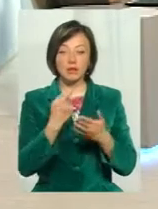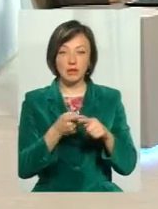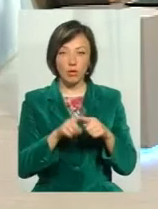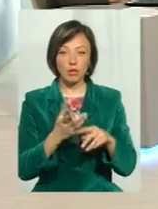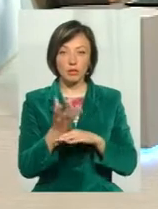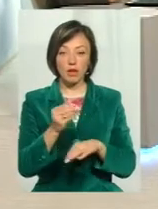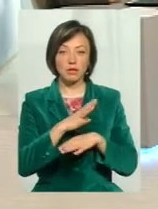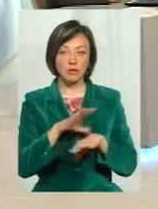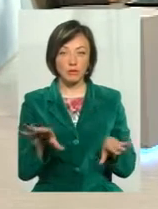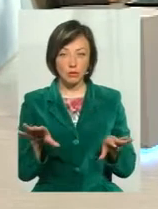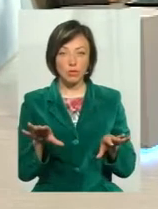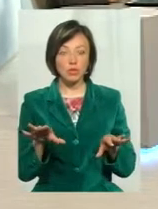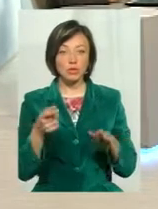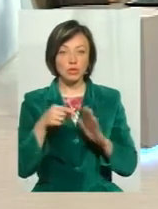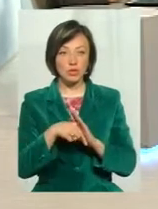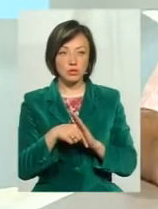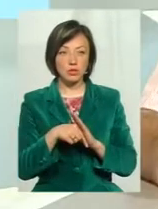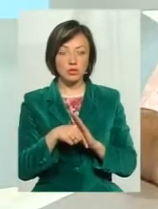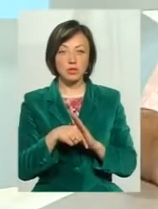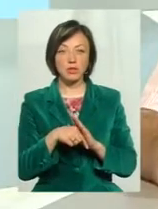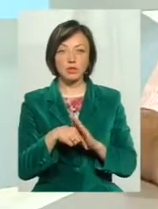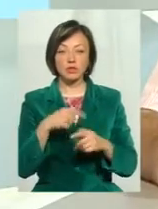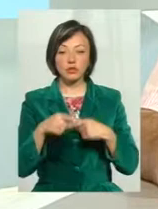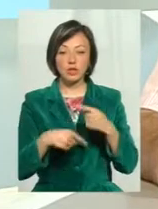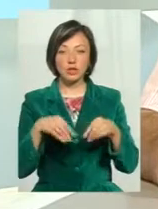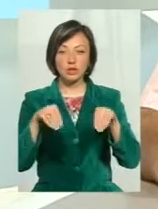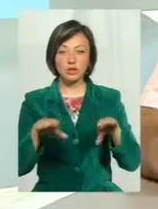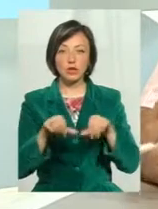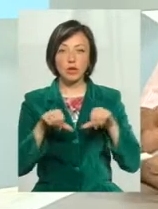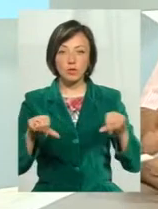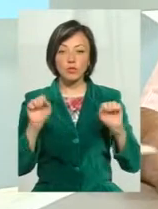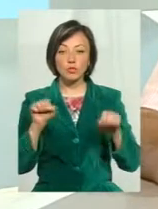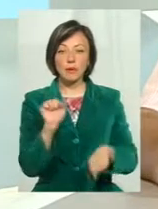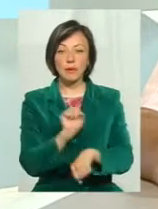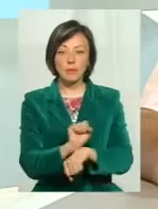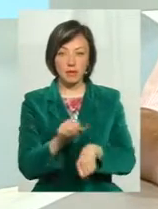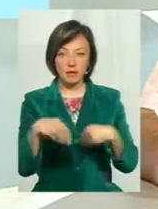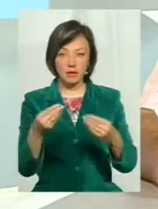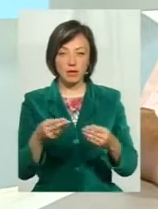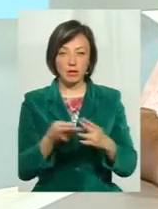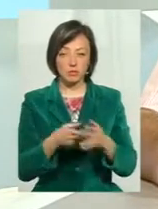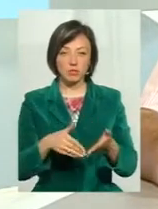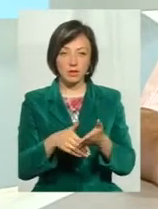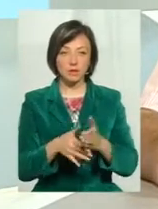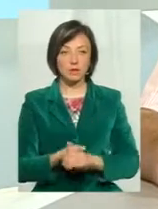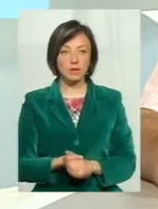такої сплати не відбулося, через рішення комісії може бути припинено відповідну